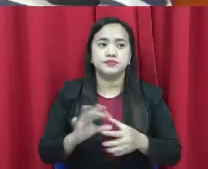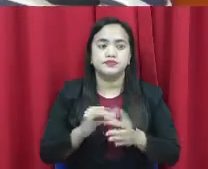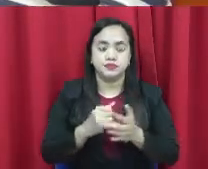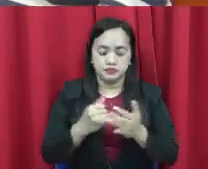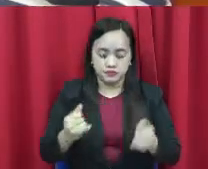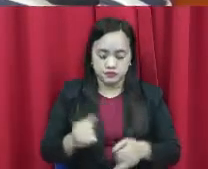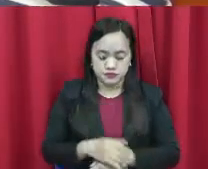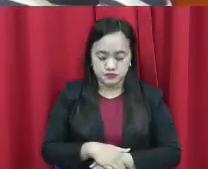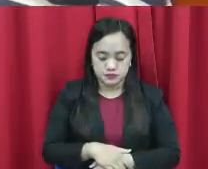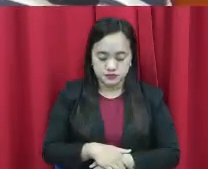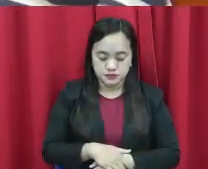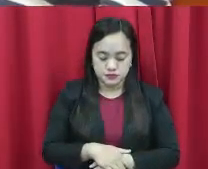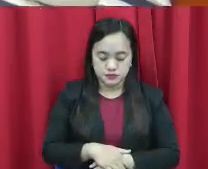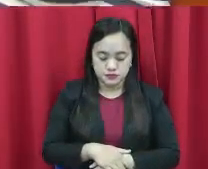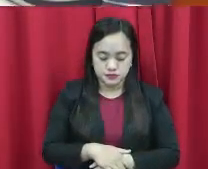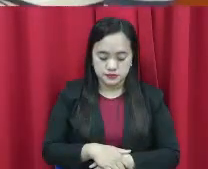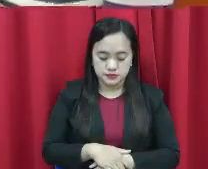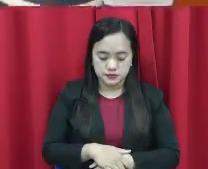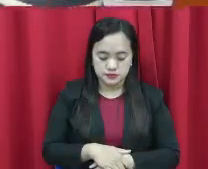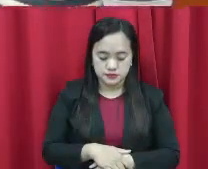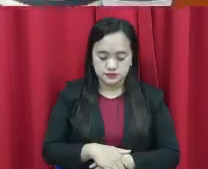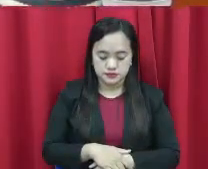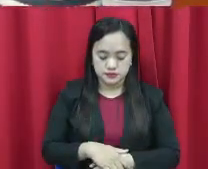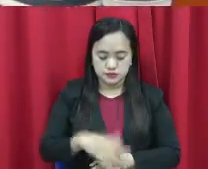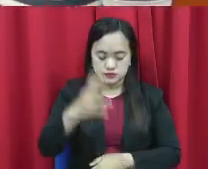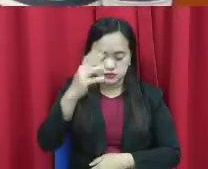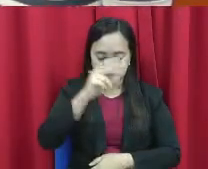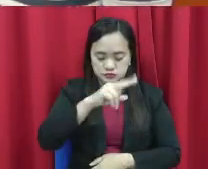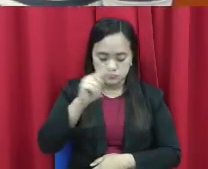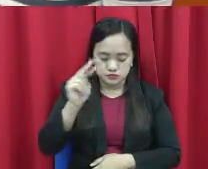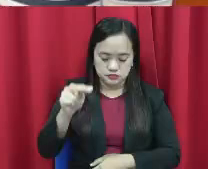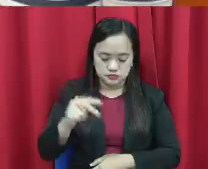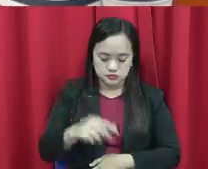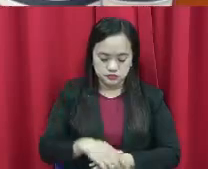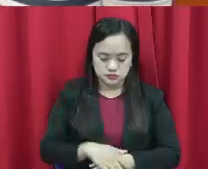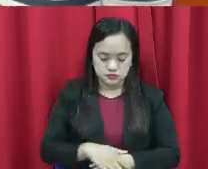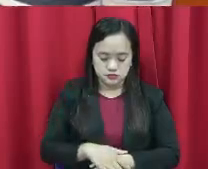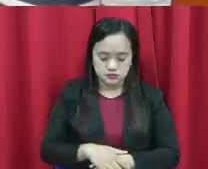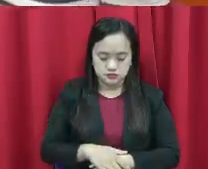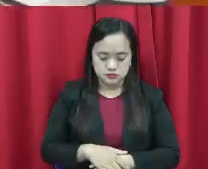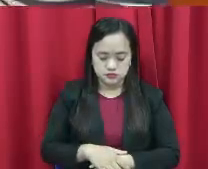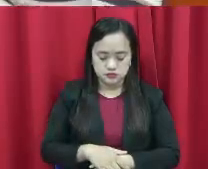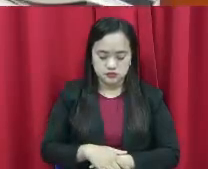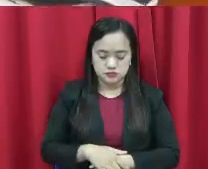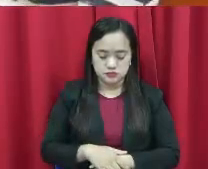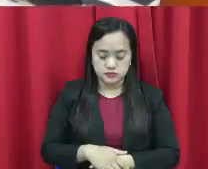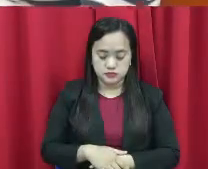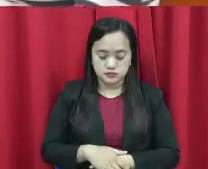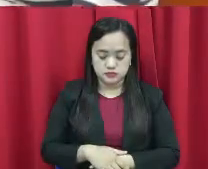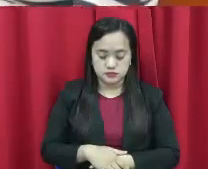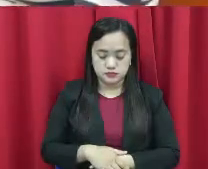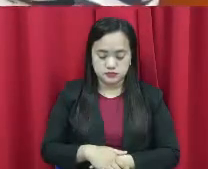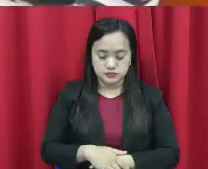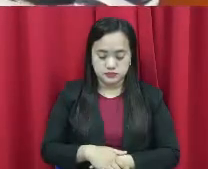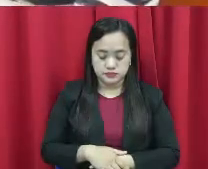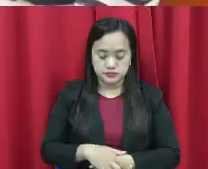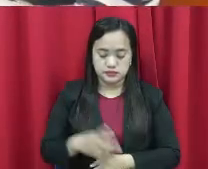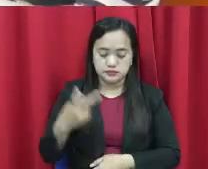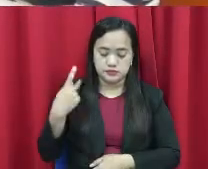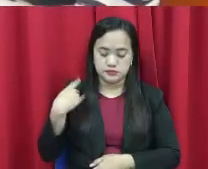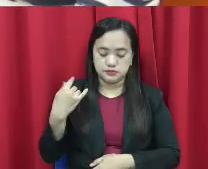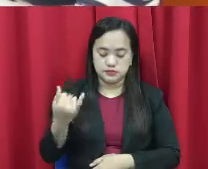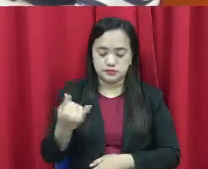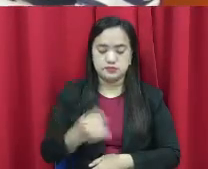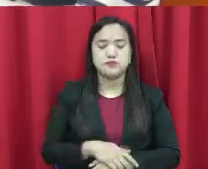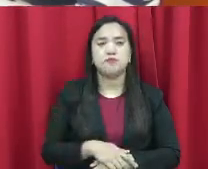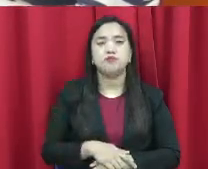na asawa ni ano yan na Bakit nag Bakit nagma test doun sa kanto Uy asawa ni ano yan na Bakit bakit